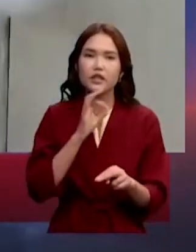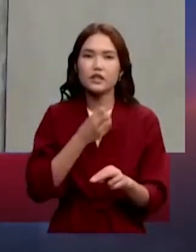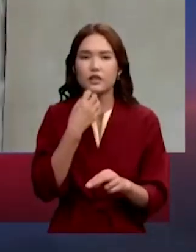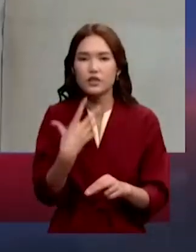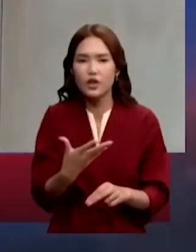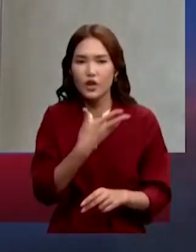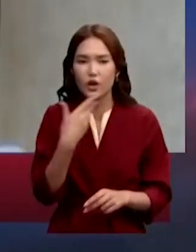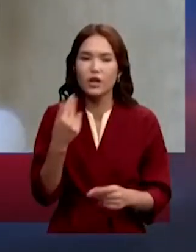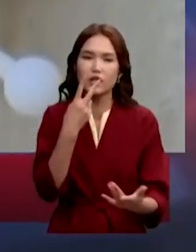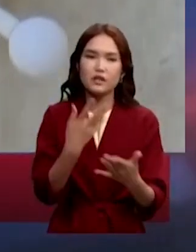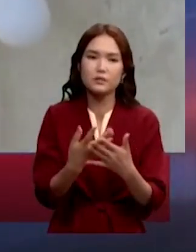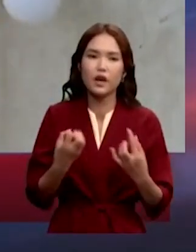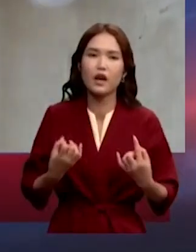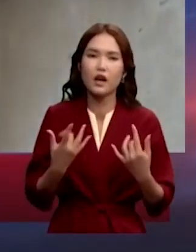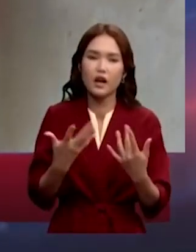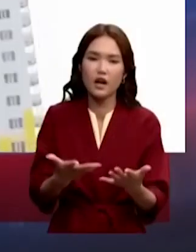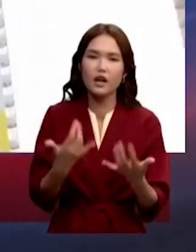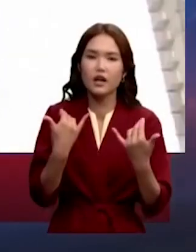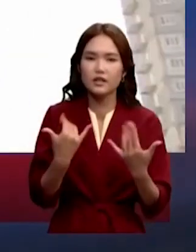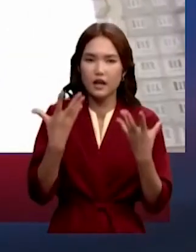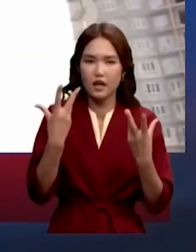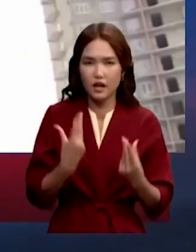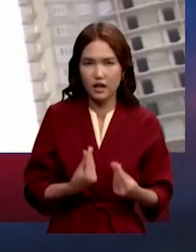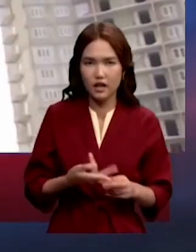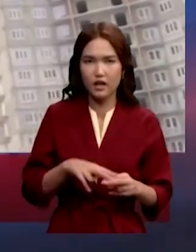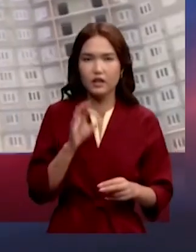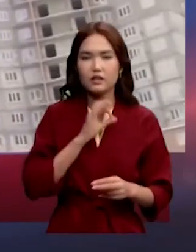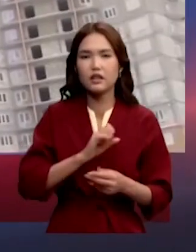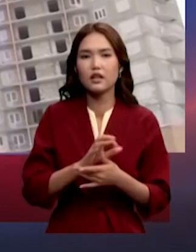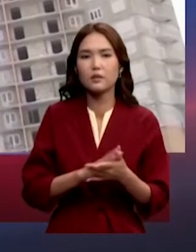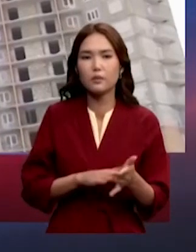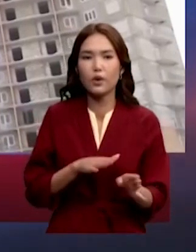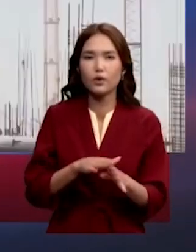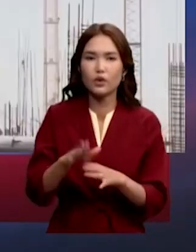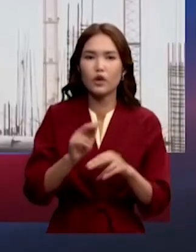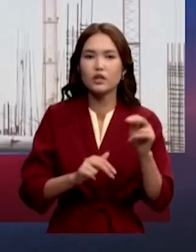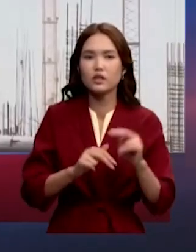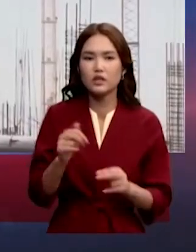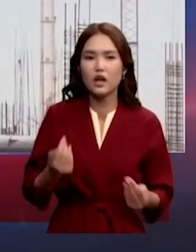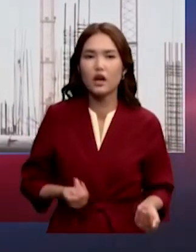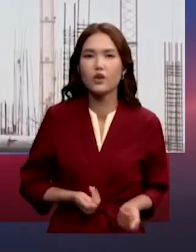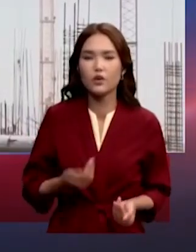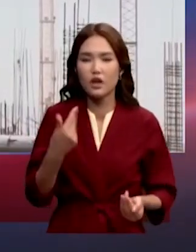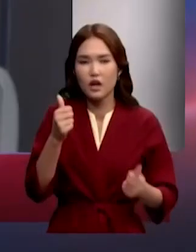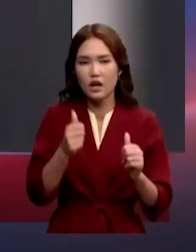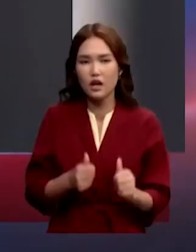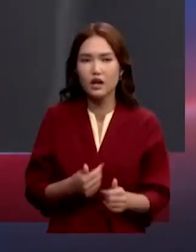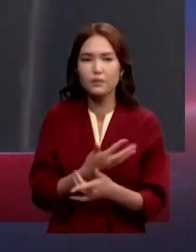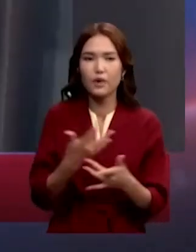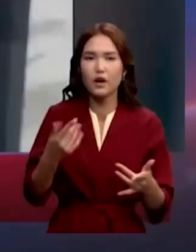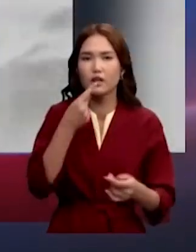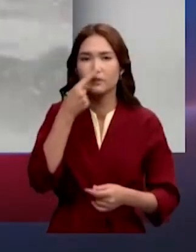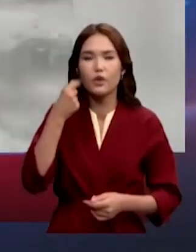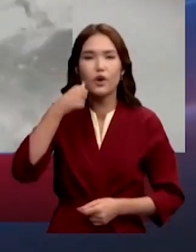но не самая востребованная на сегодня. Город больше страдает от точной застройки, нежели от рекламных вывесок. Например, буквально